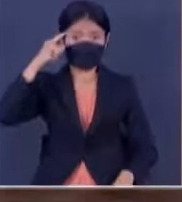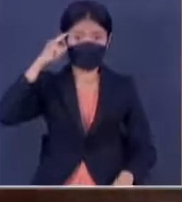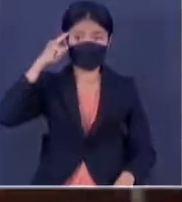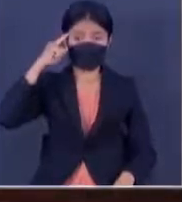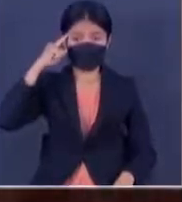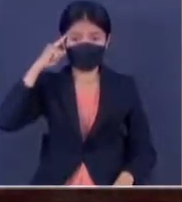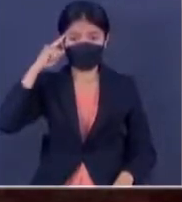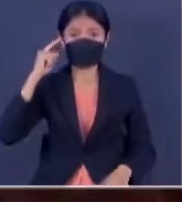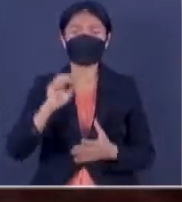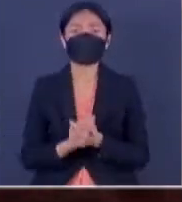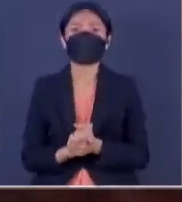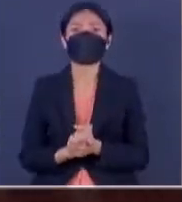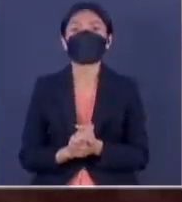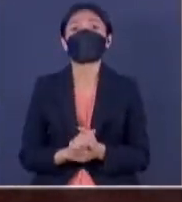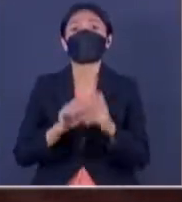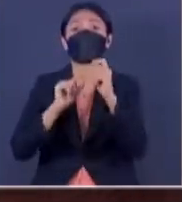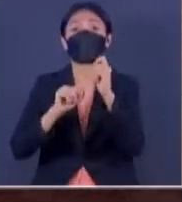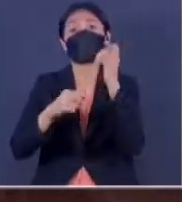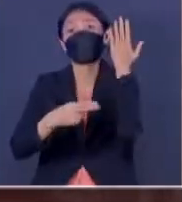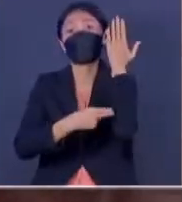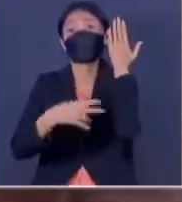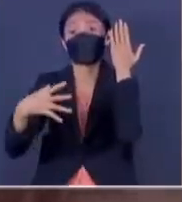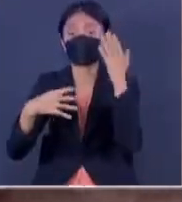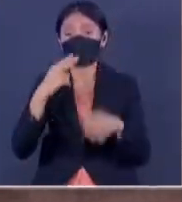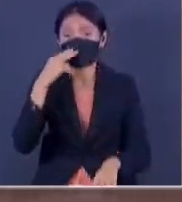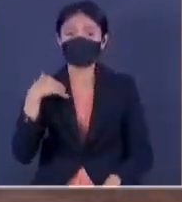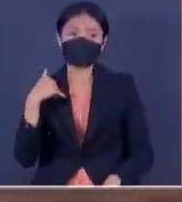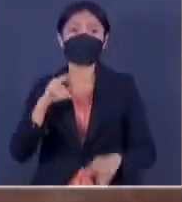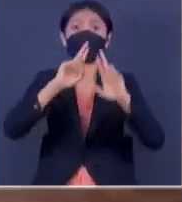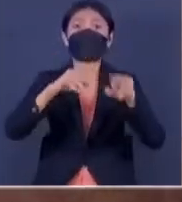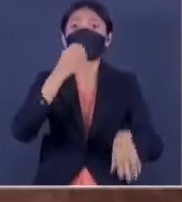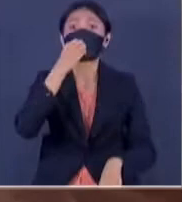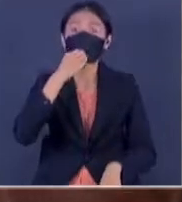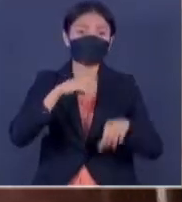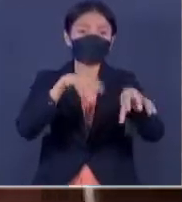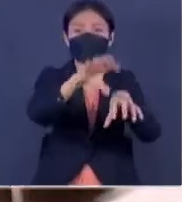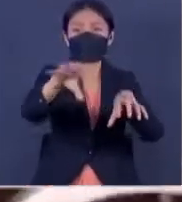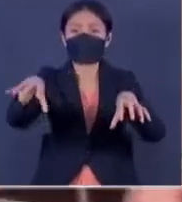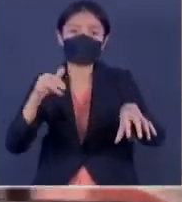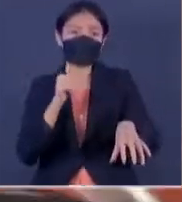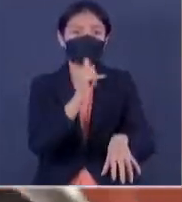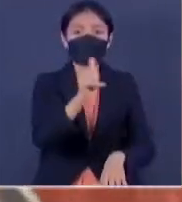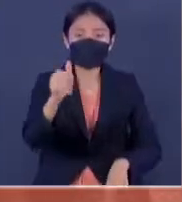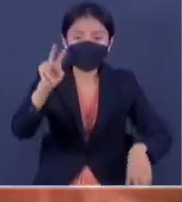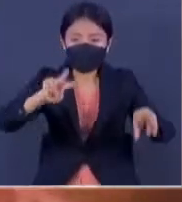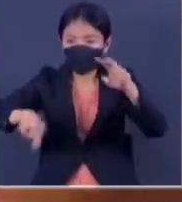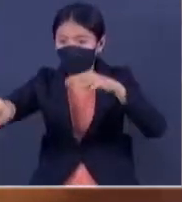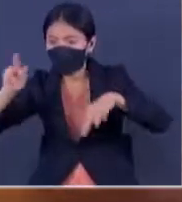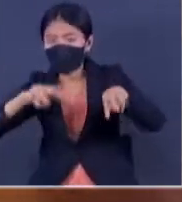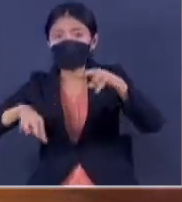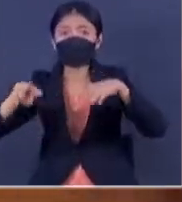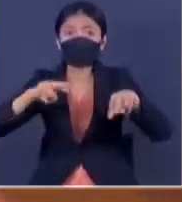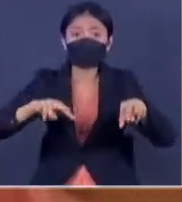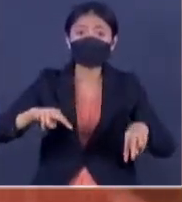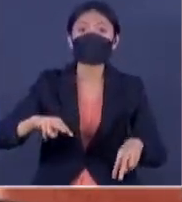ฝ่ายปกครองอำเภอหาดใหญ่ออกตรวจสอบร้านอาหารในพื้นที่ช่วง14วันของการปรับมาตรการลดการระบาดของโควิด-19ที่